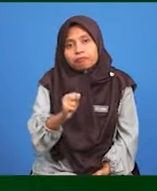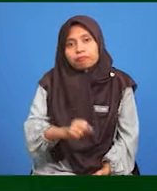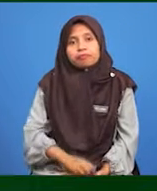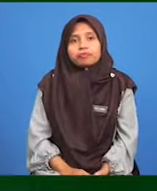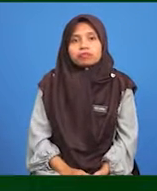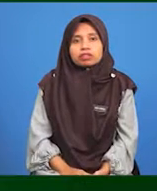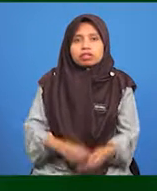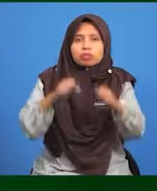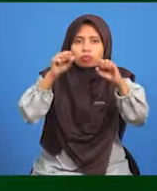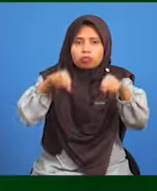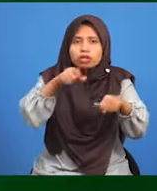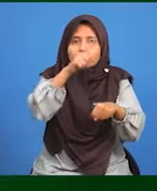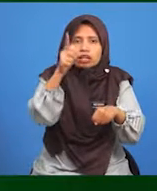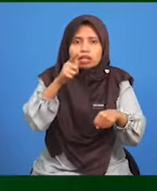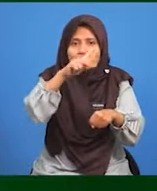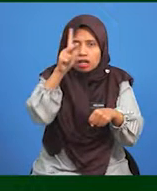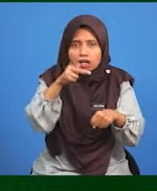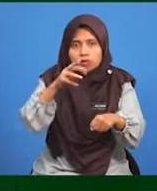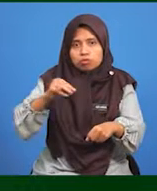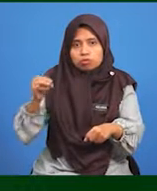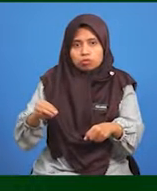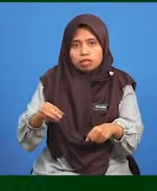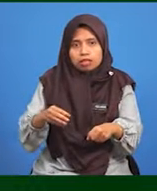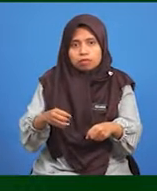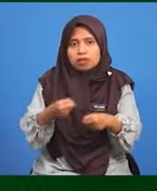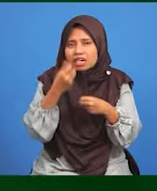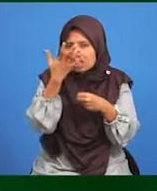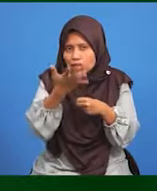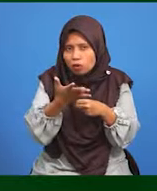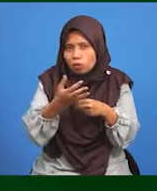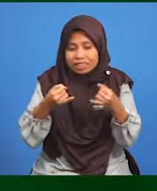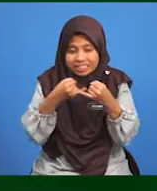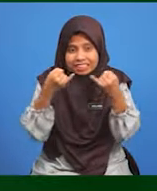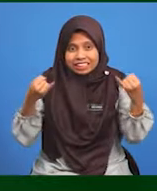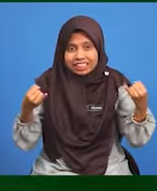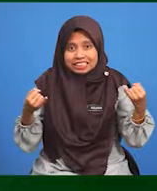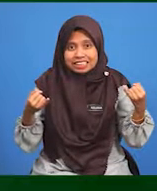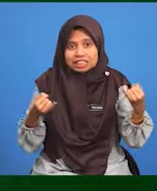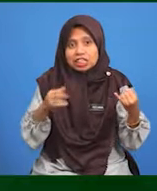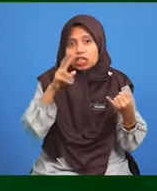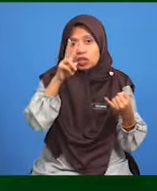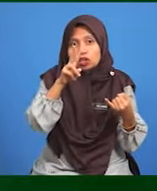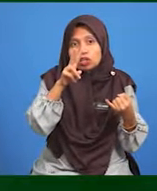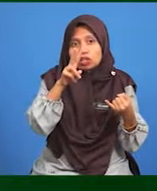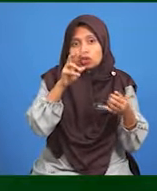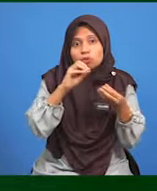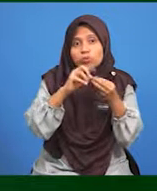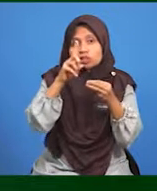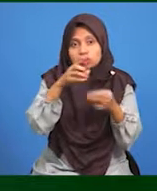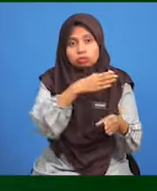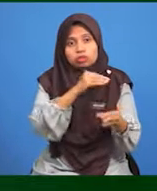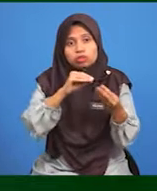banyakkah murid-murid menyatakan jenis kedua dua ayat tanya